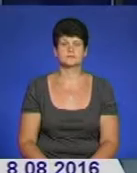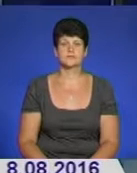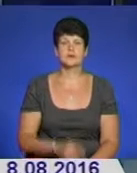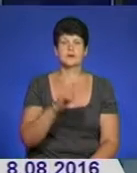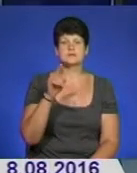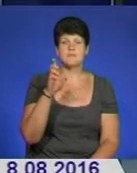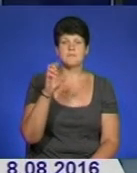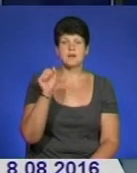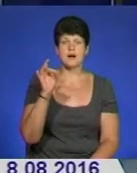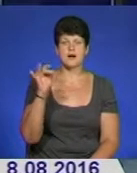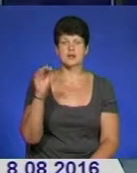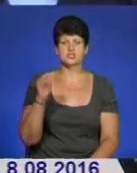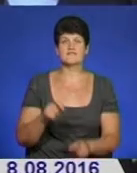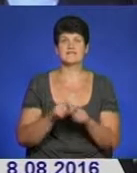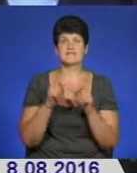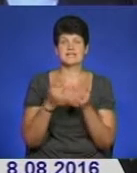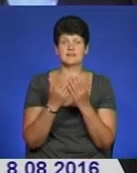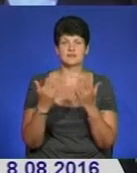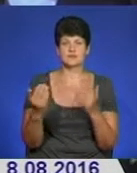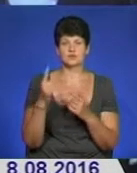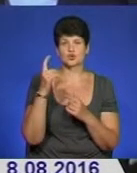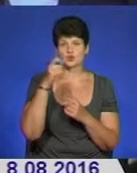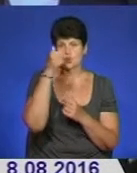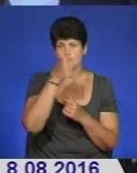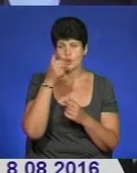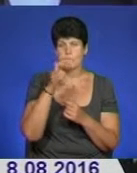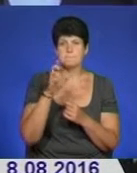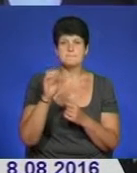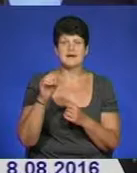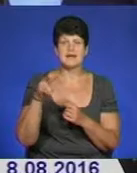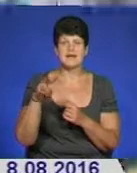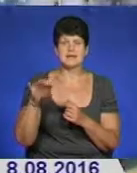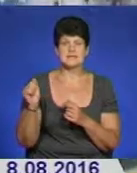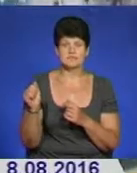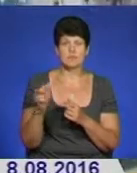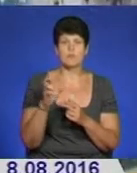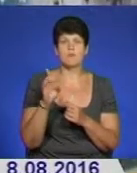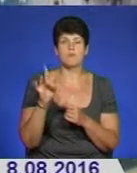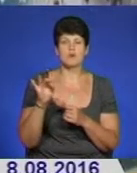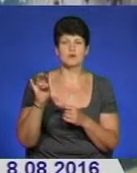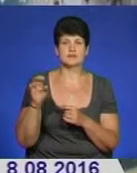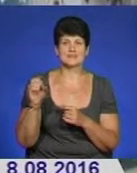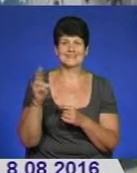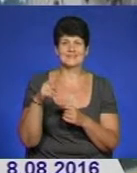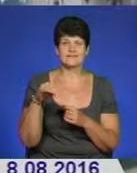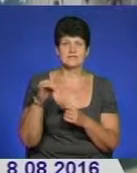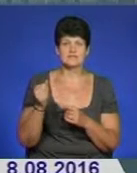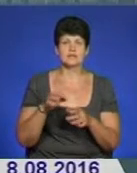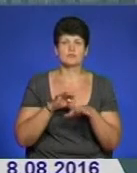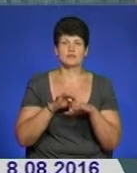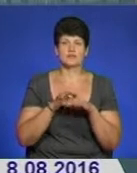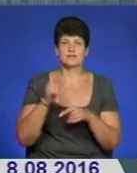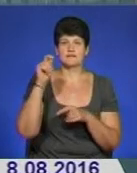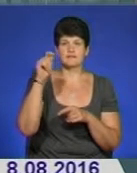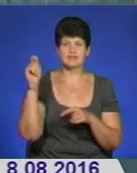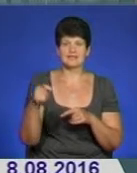У Збаражі відкрили виставку, присвячену 100-річчю бельгійського автобронедивізіону, який вів бойові дії на території України і,